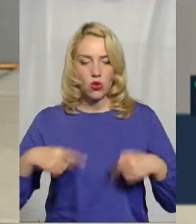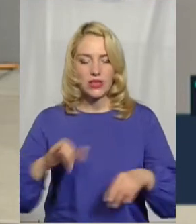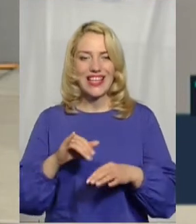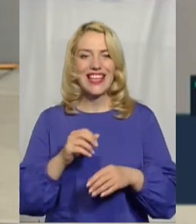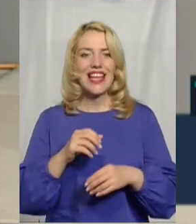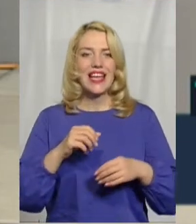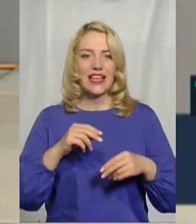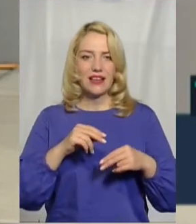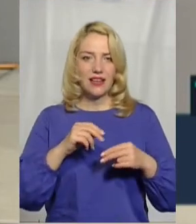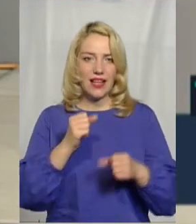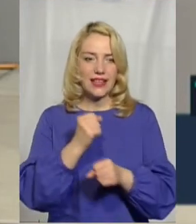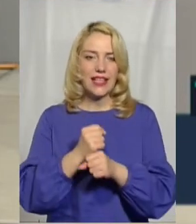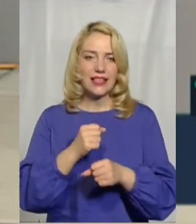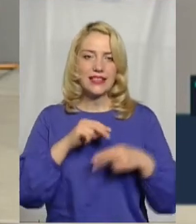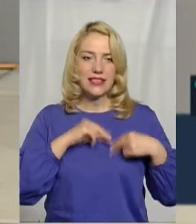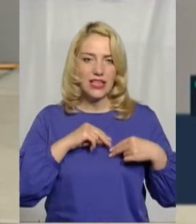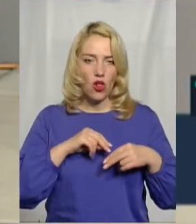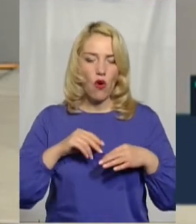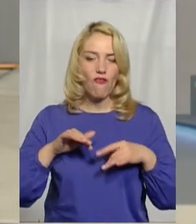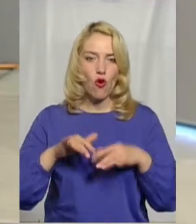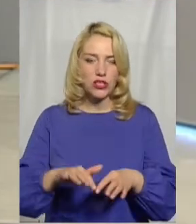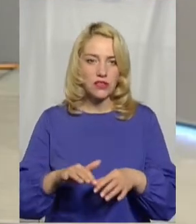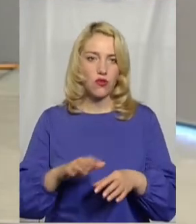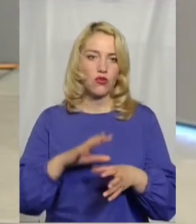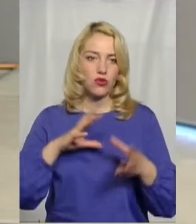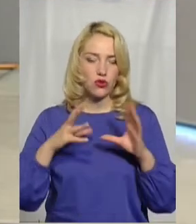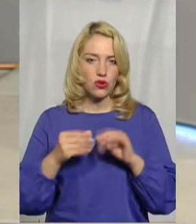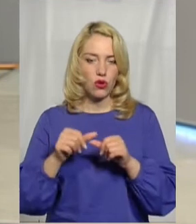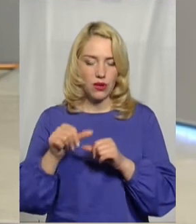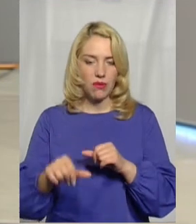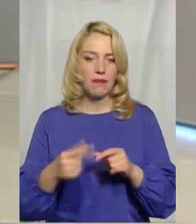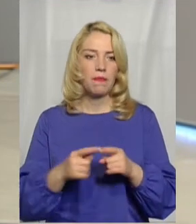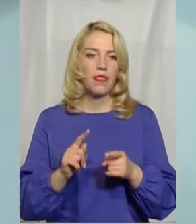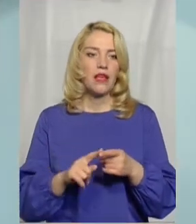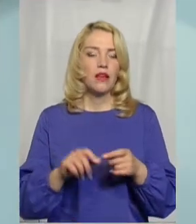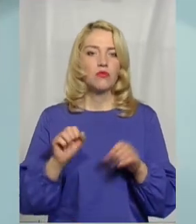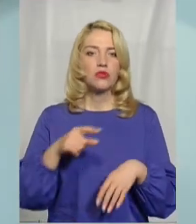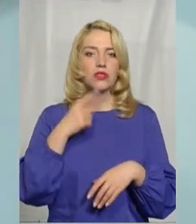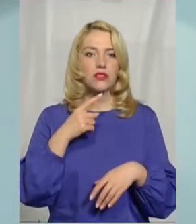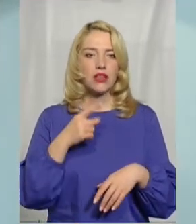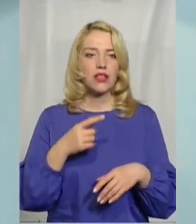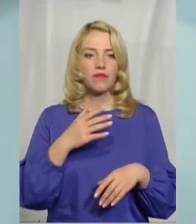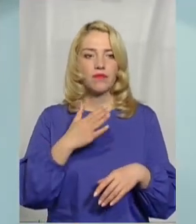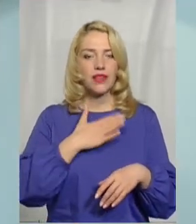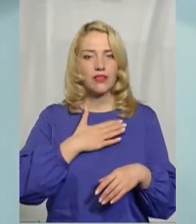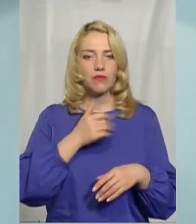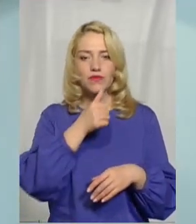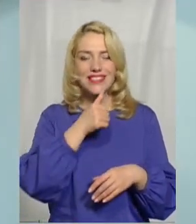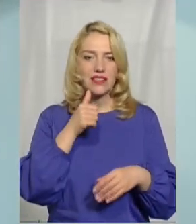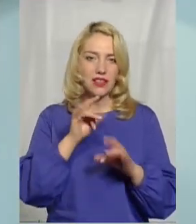зокрема. І хочу з вами поділитися таким маленьким секретом нашими планами. Ми